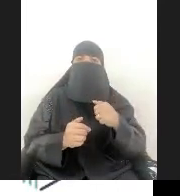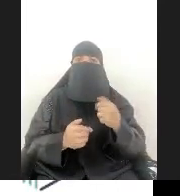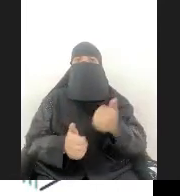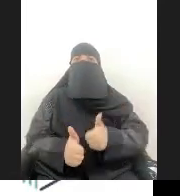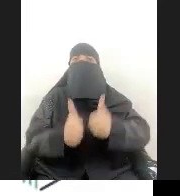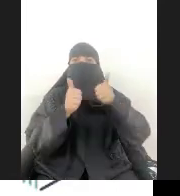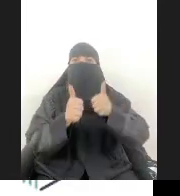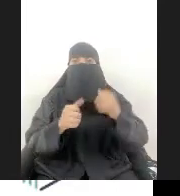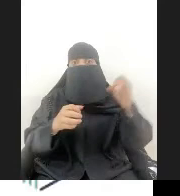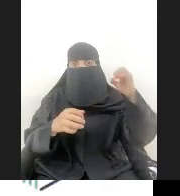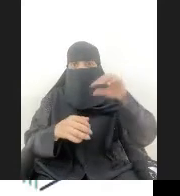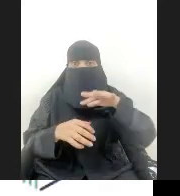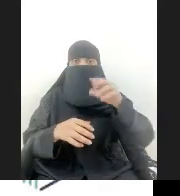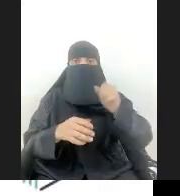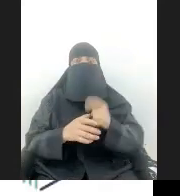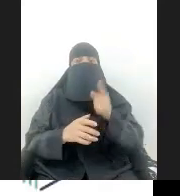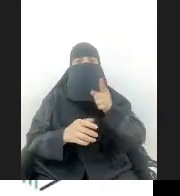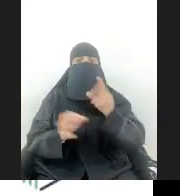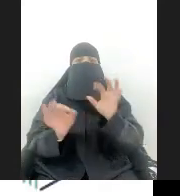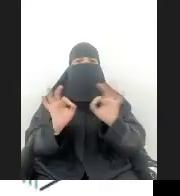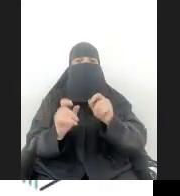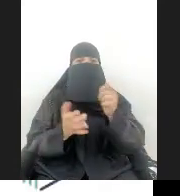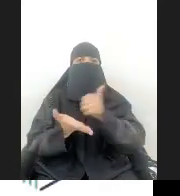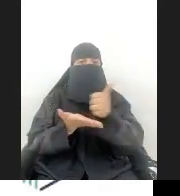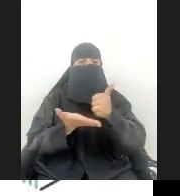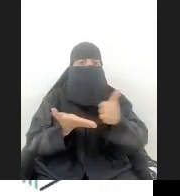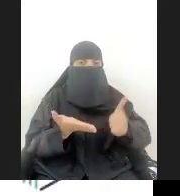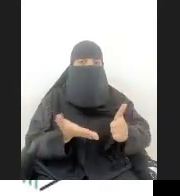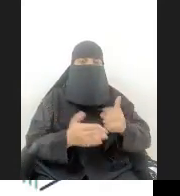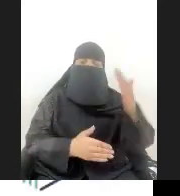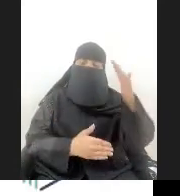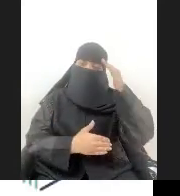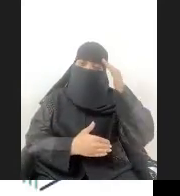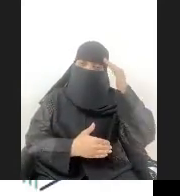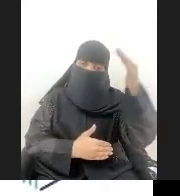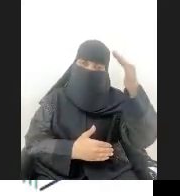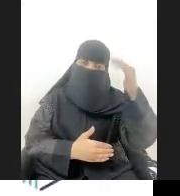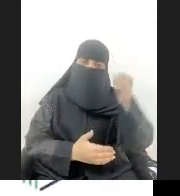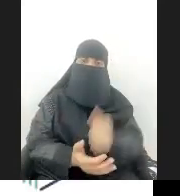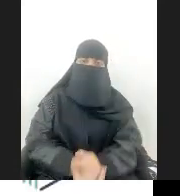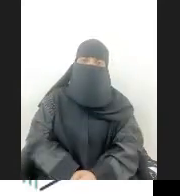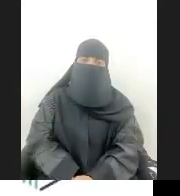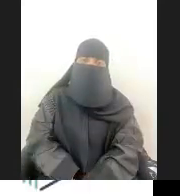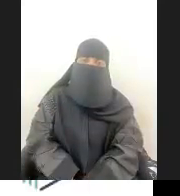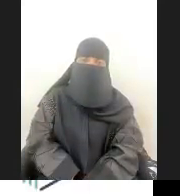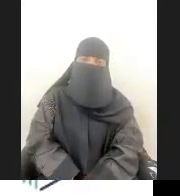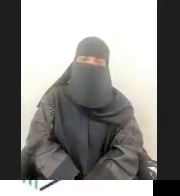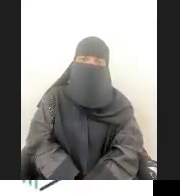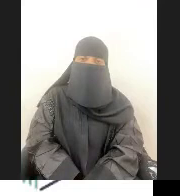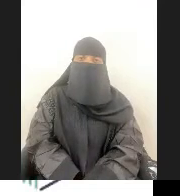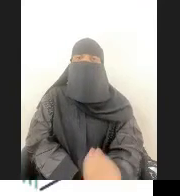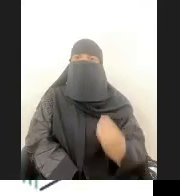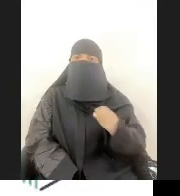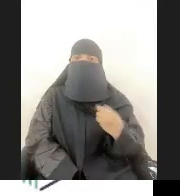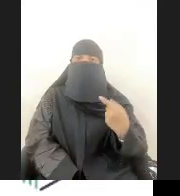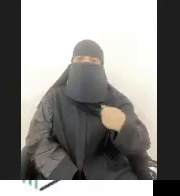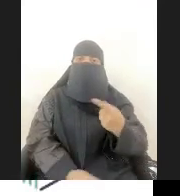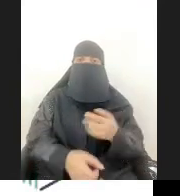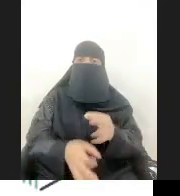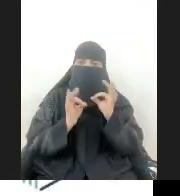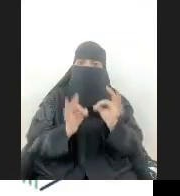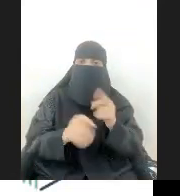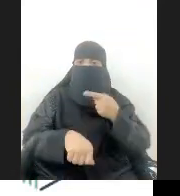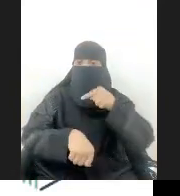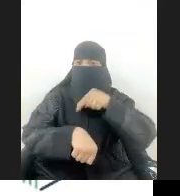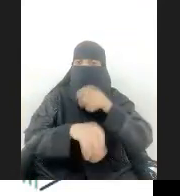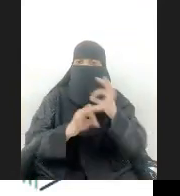هذه النماذج وهذه الاستراتيجيات. أشكر لكم ولعلي أكون ملتزما بالوقت، والمايك لك يا